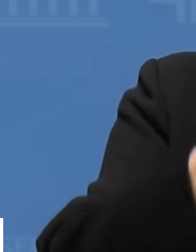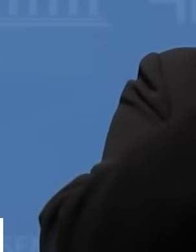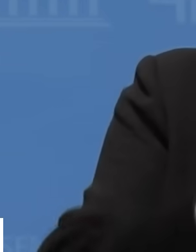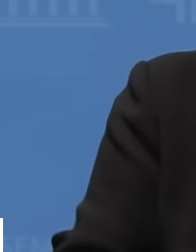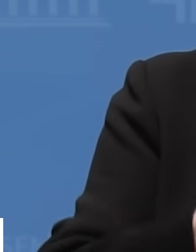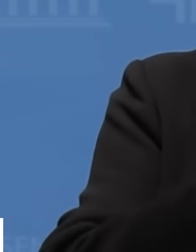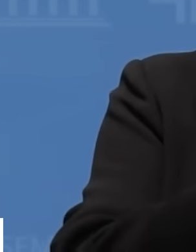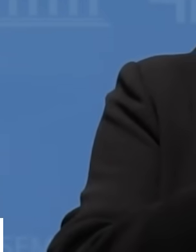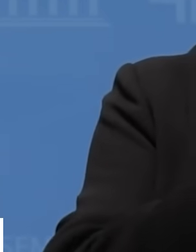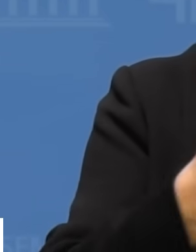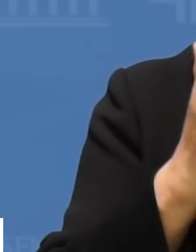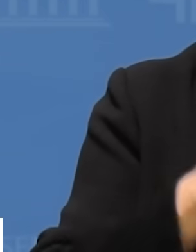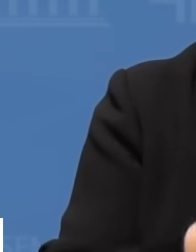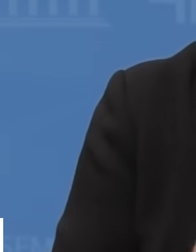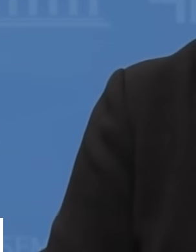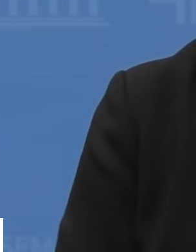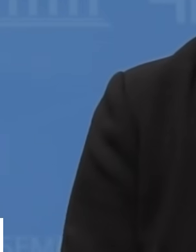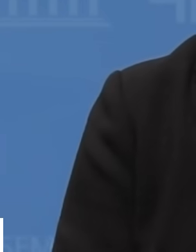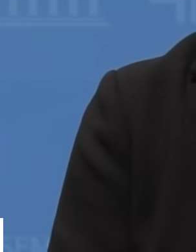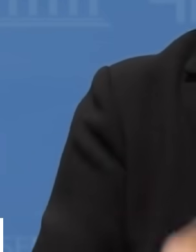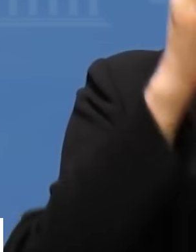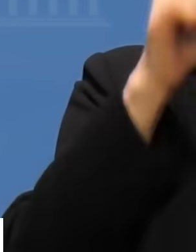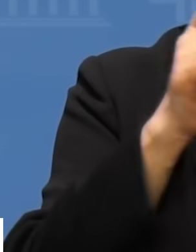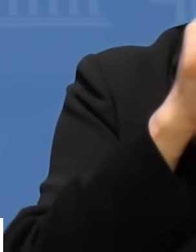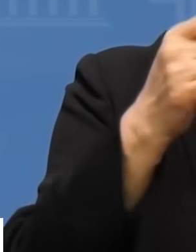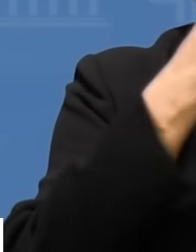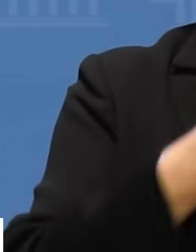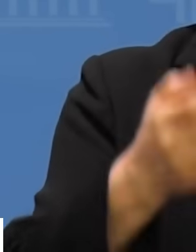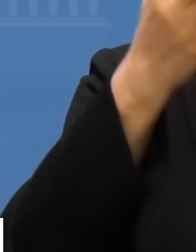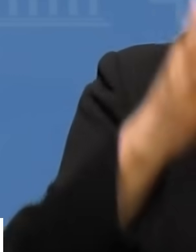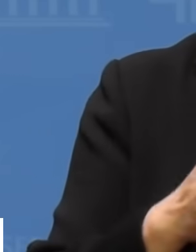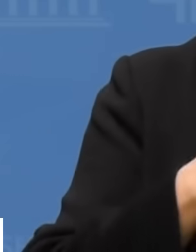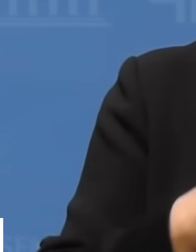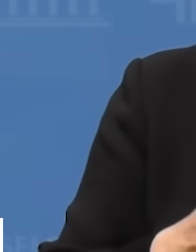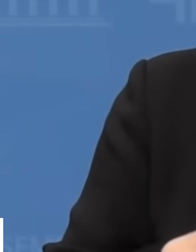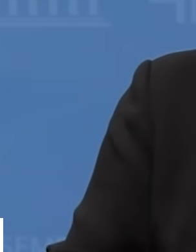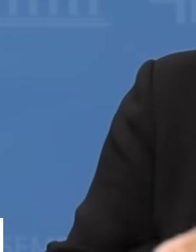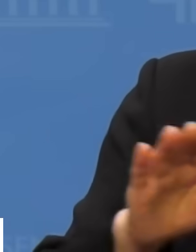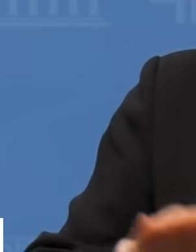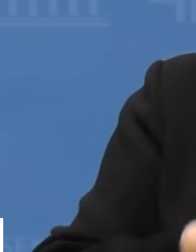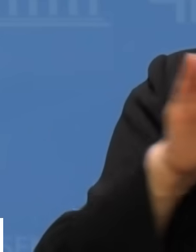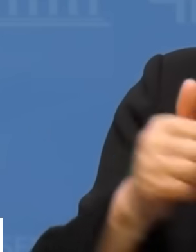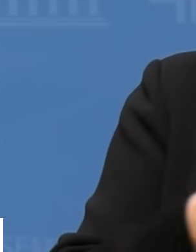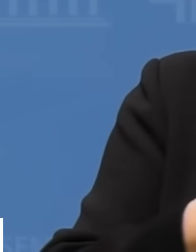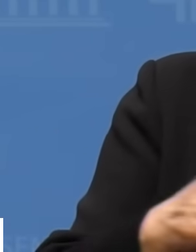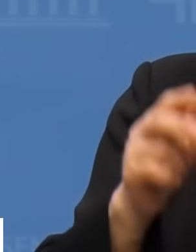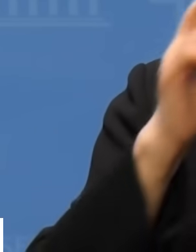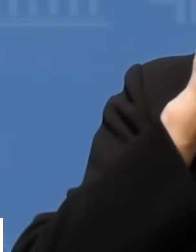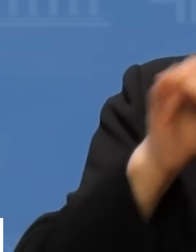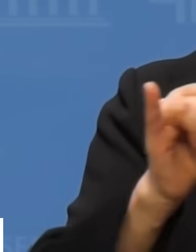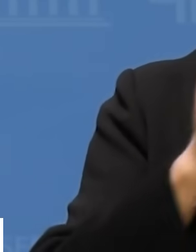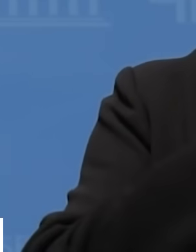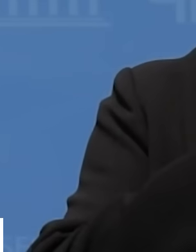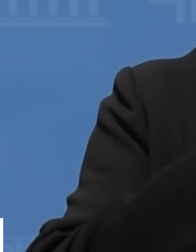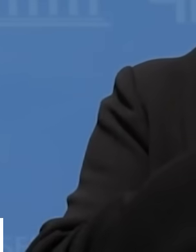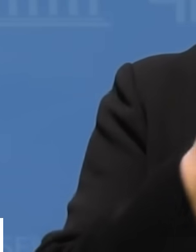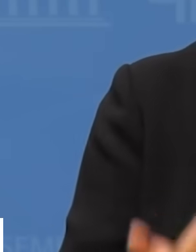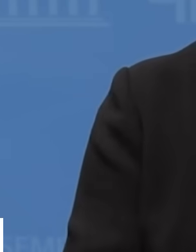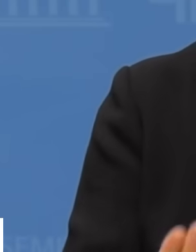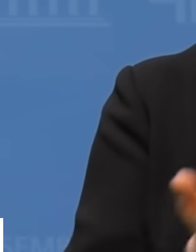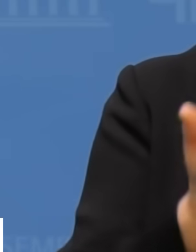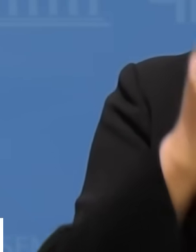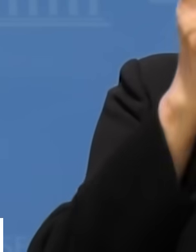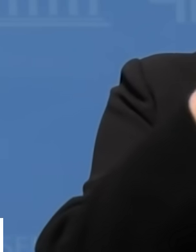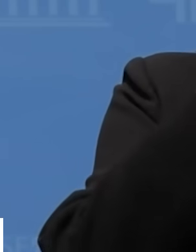진화하고 있습니다. 보이스피싱 피해를 당한 40대 가장이 극단적 선택을 한 사건을 잘